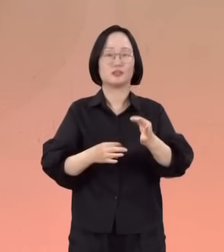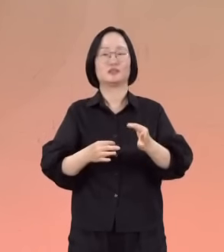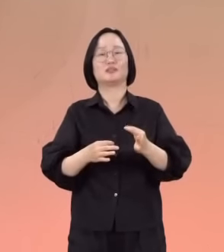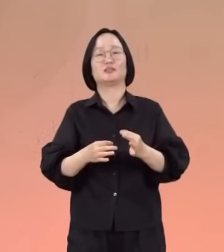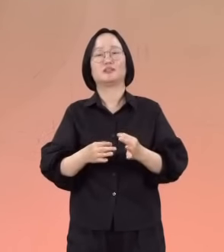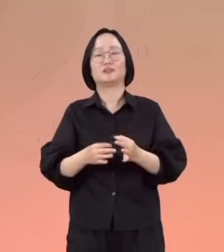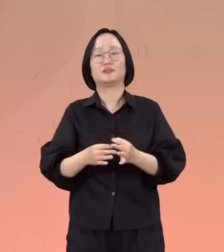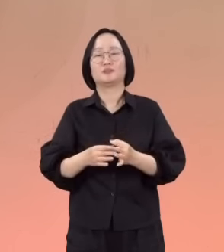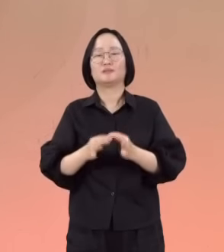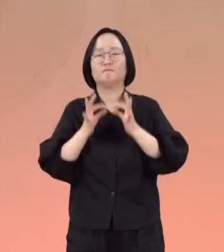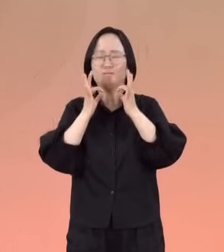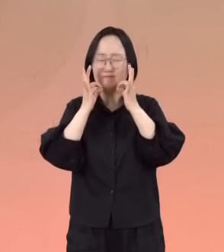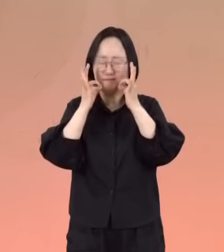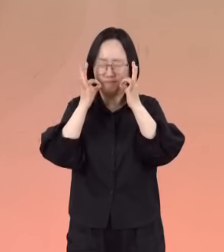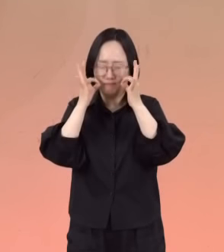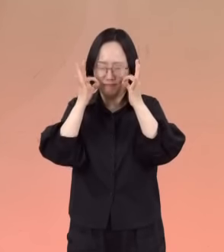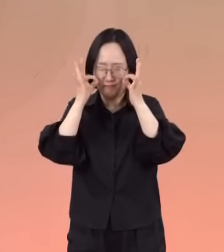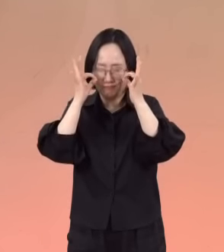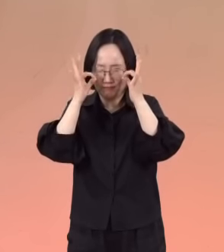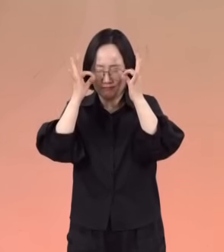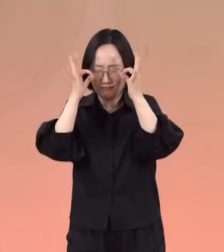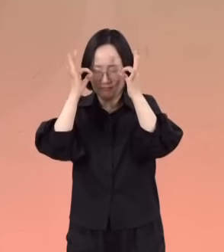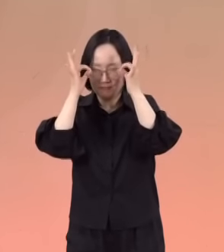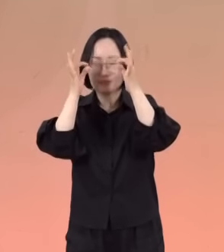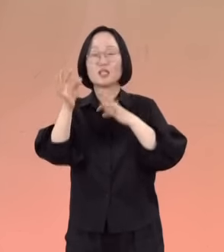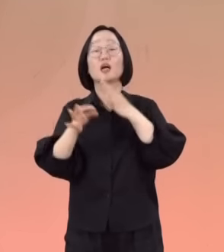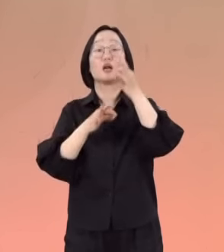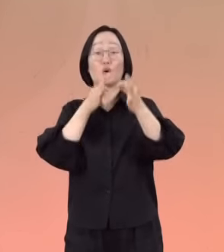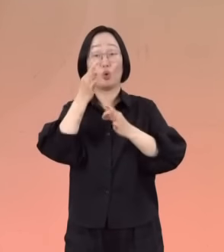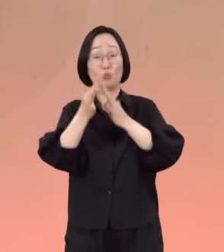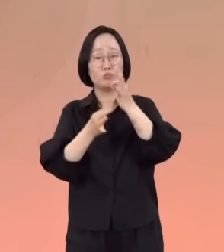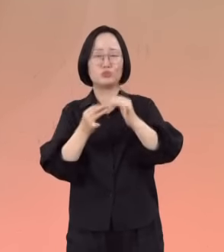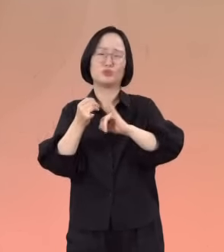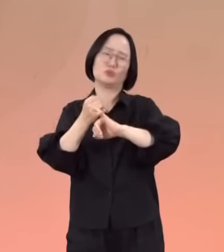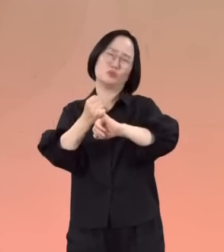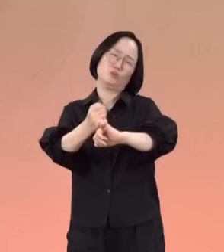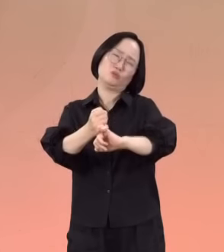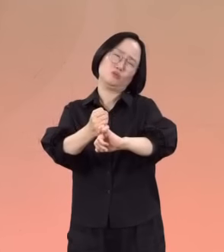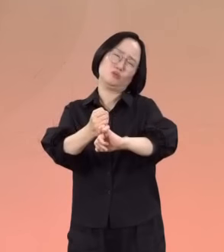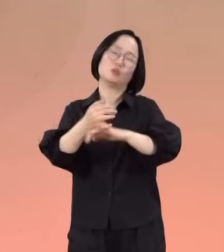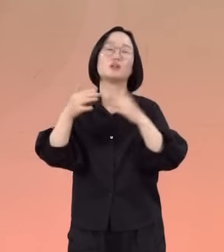때까지 간절히 그렇게 염불해도